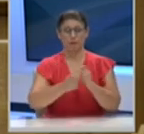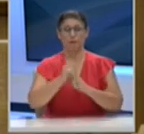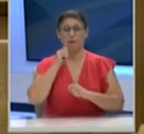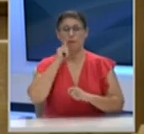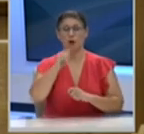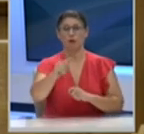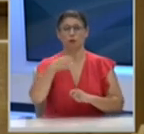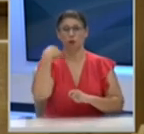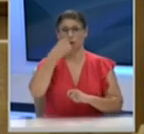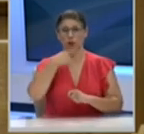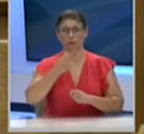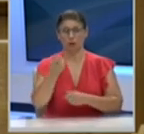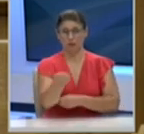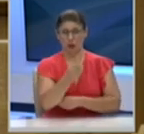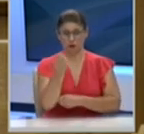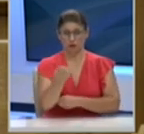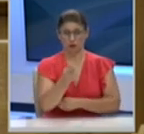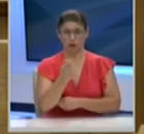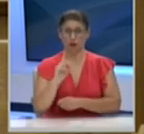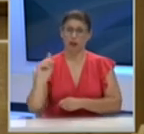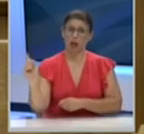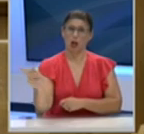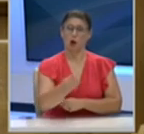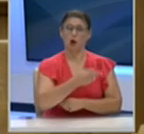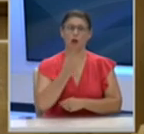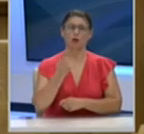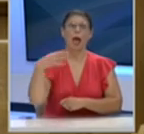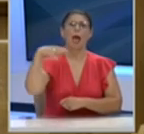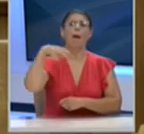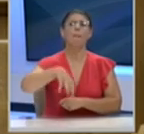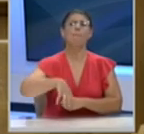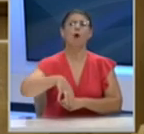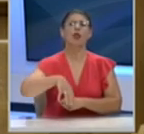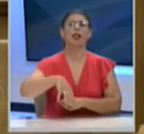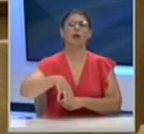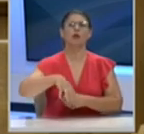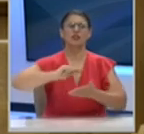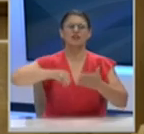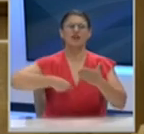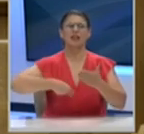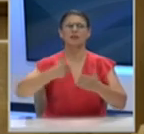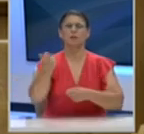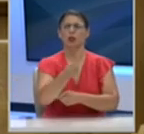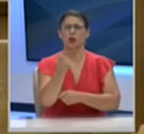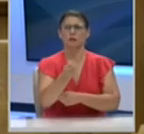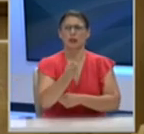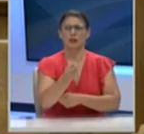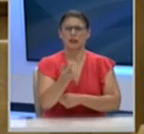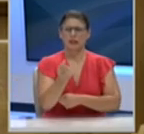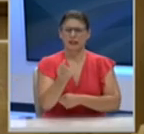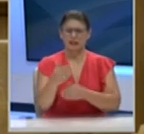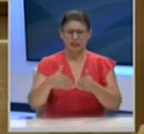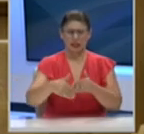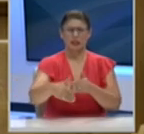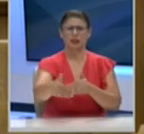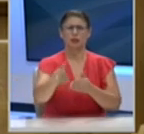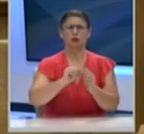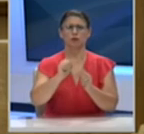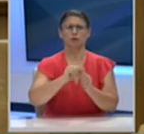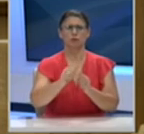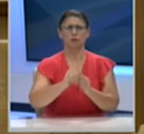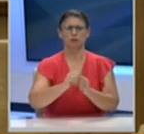πυροσβεστών και όλους τους εποχικούς πυροσβέστες οι οποίοι σε λίγους μήνες θα μπουν